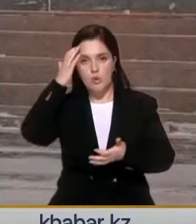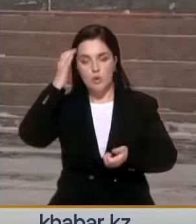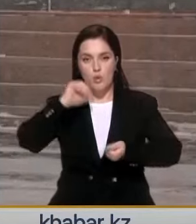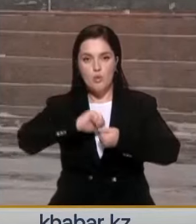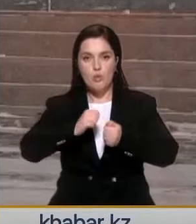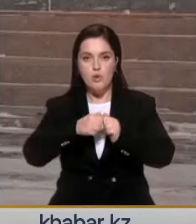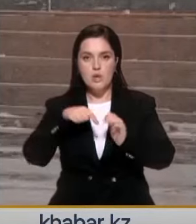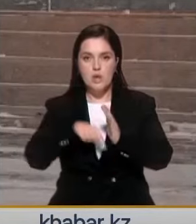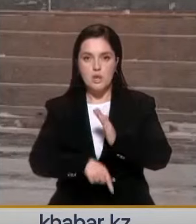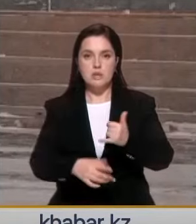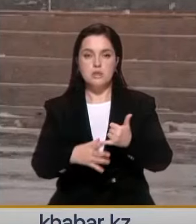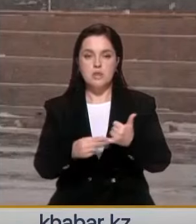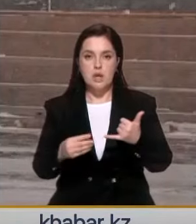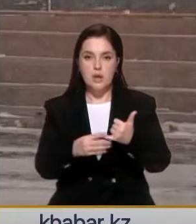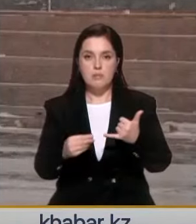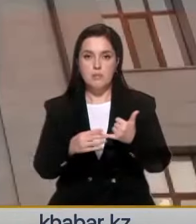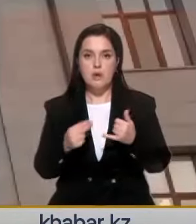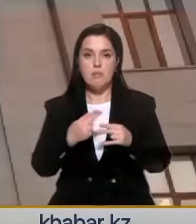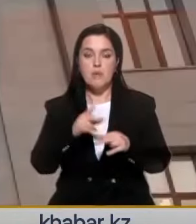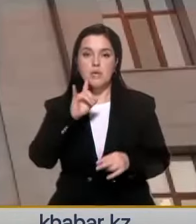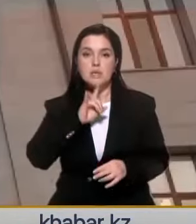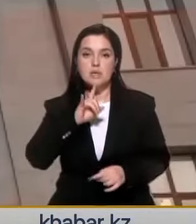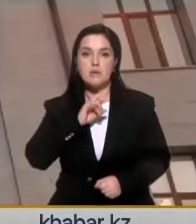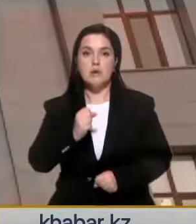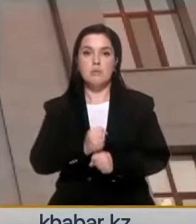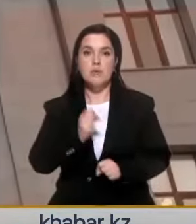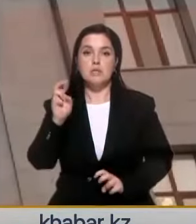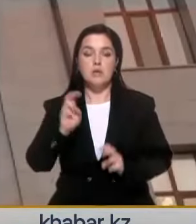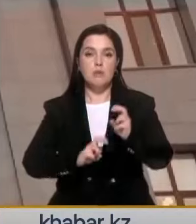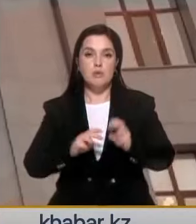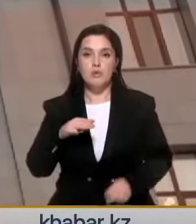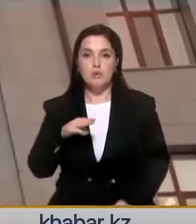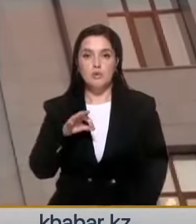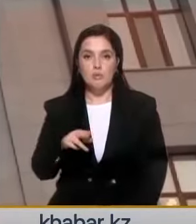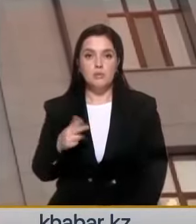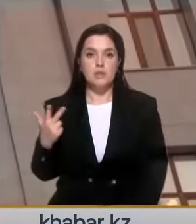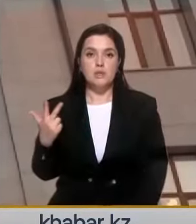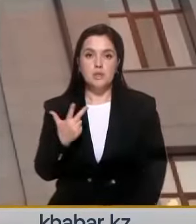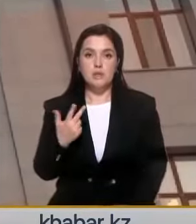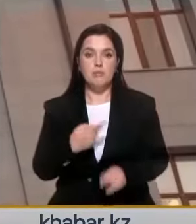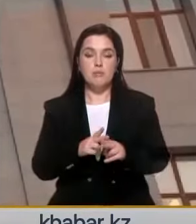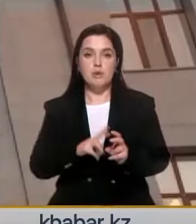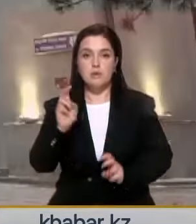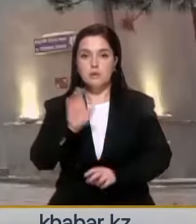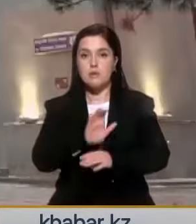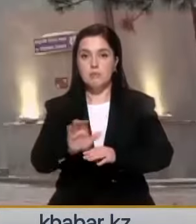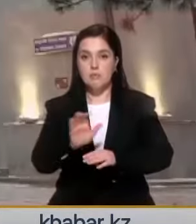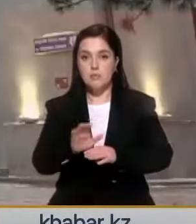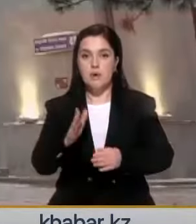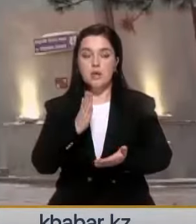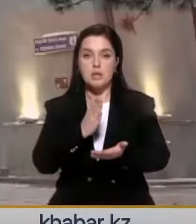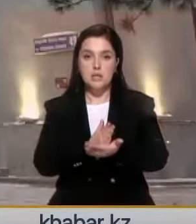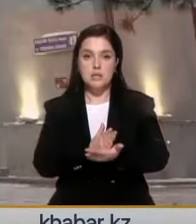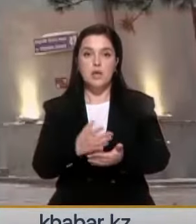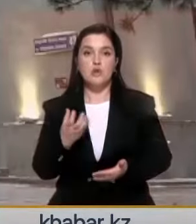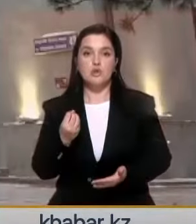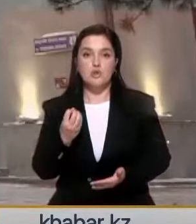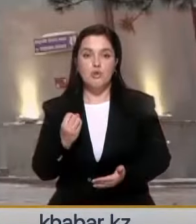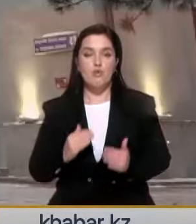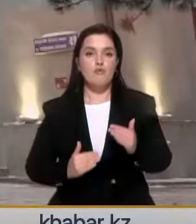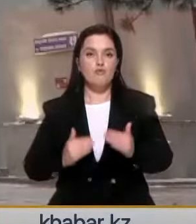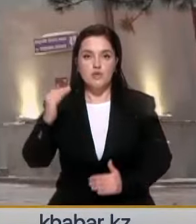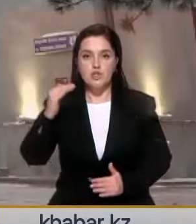шахтами тепловыми электростанциями и нефтеперерабатывающим заводом И входит в топ-3 лидеров промышленного производства в разрезе Республики